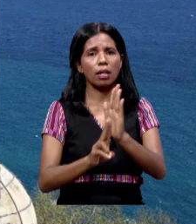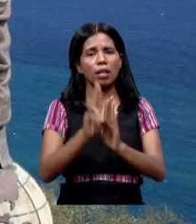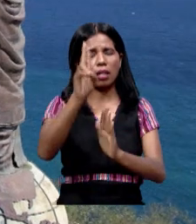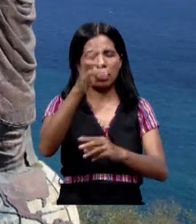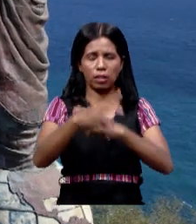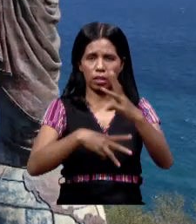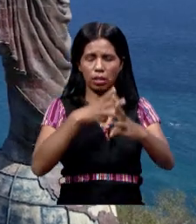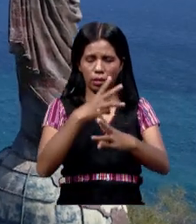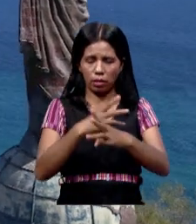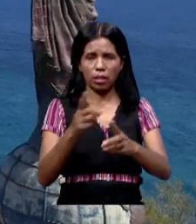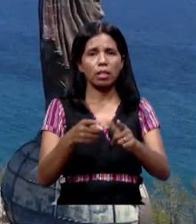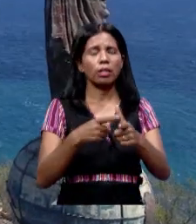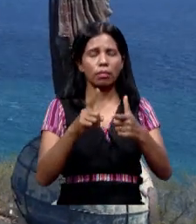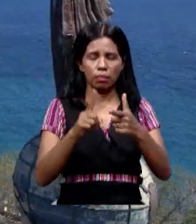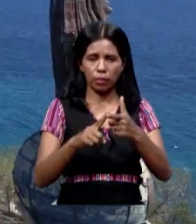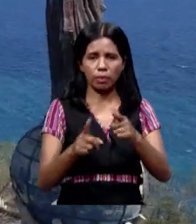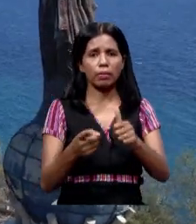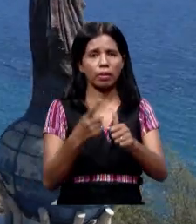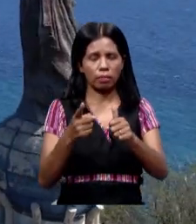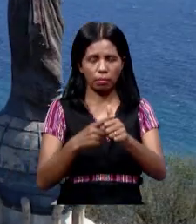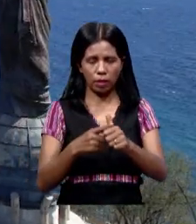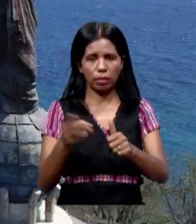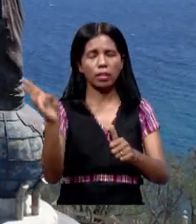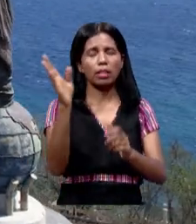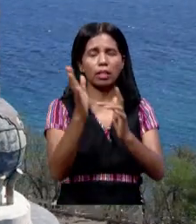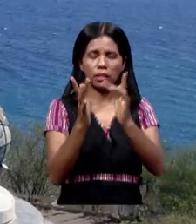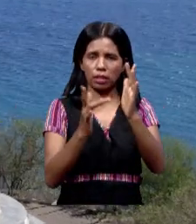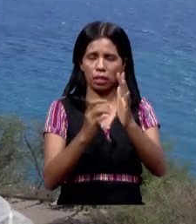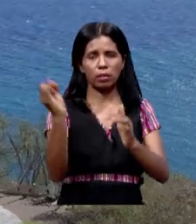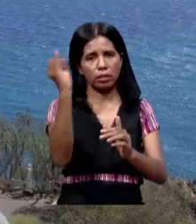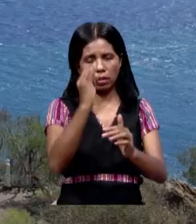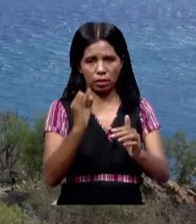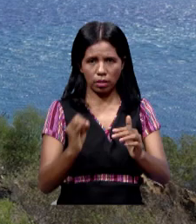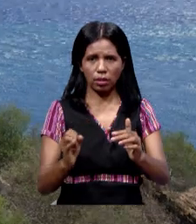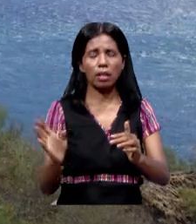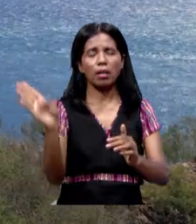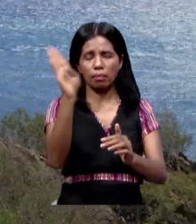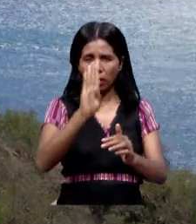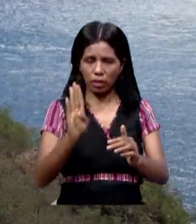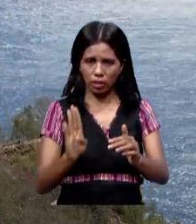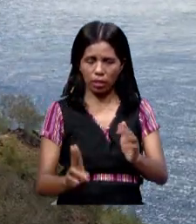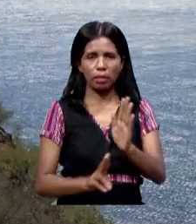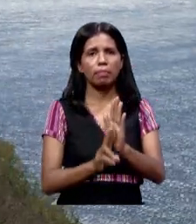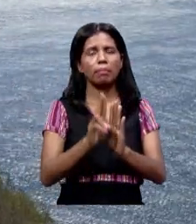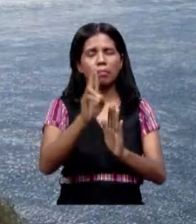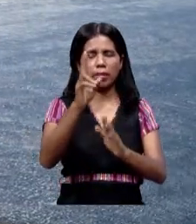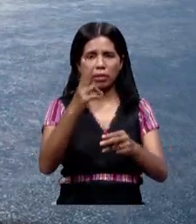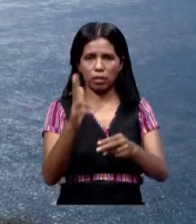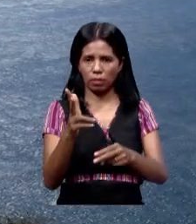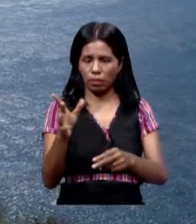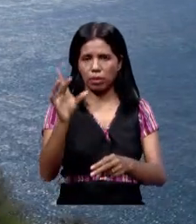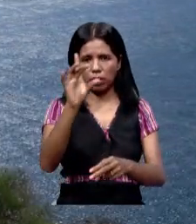Hafoi Estatu Christ the Redeemer ia Rio de Janeiro, Brazil honi as metru tolunuluresin walu.